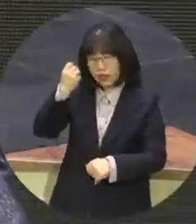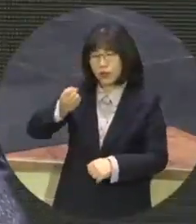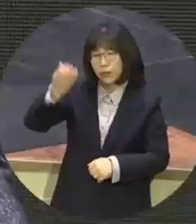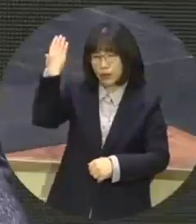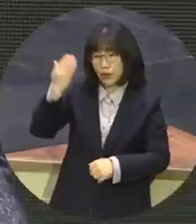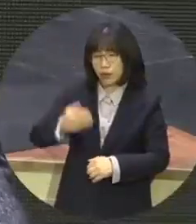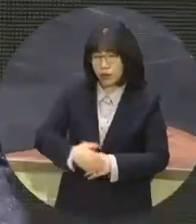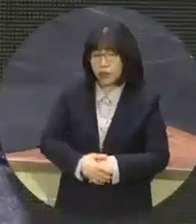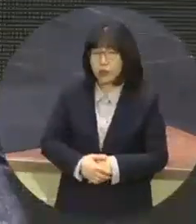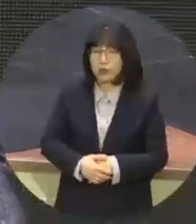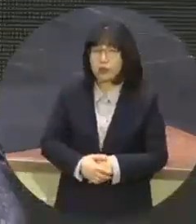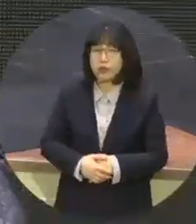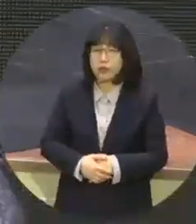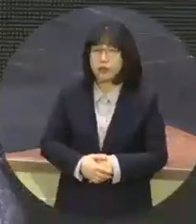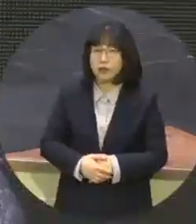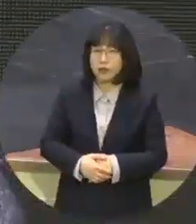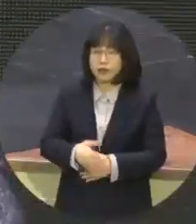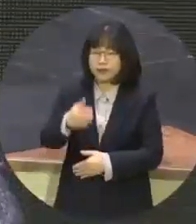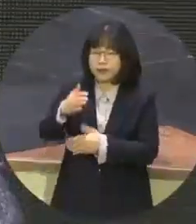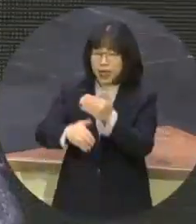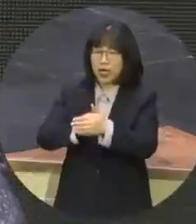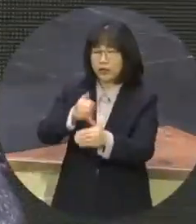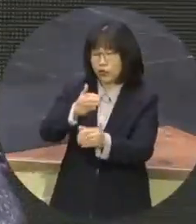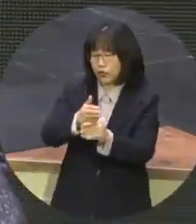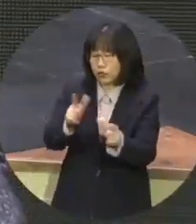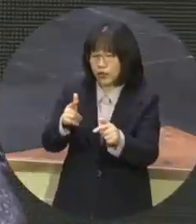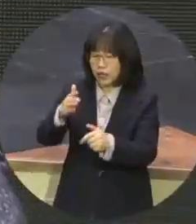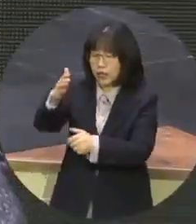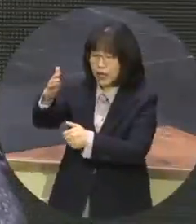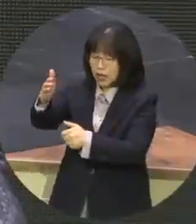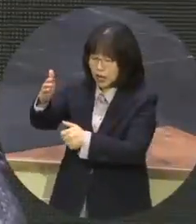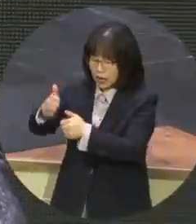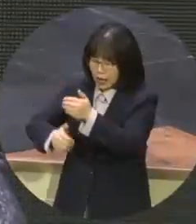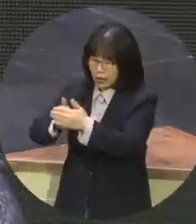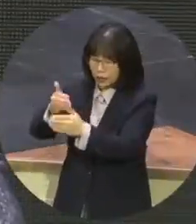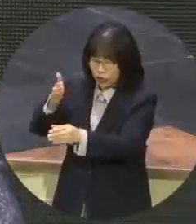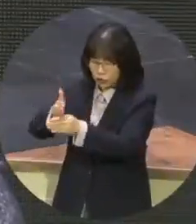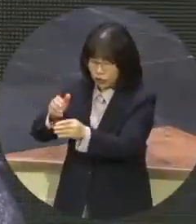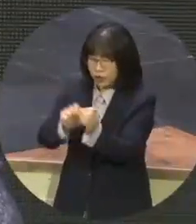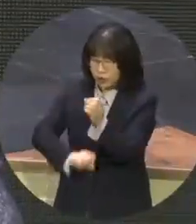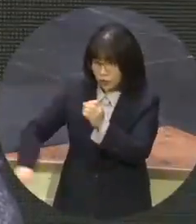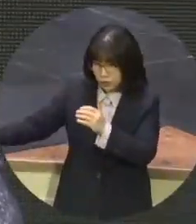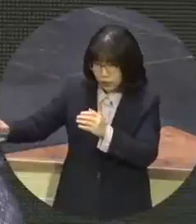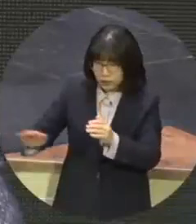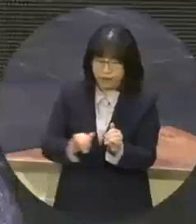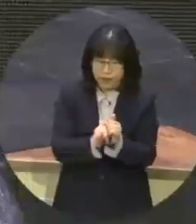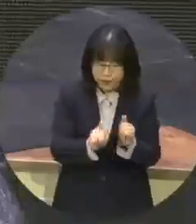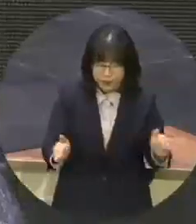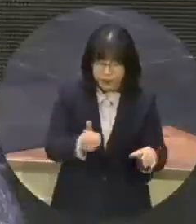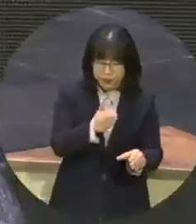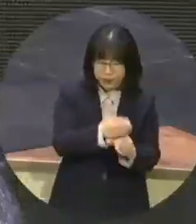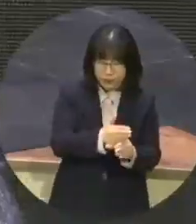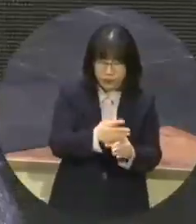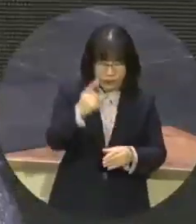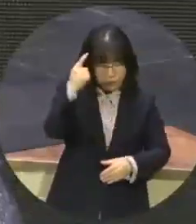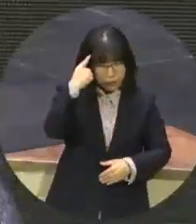신본주의, 인본주의 반대잖아요. 하나님 중심, 사람 중심이거든요. 이렇게 부름 받아 놓고도 완전히 인본주의로